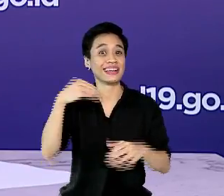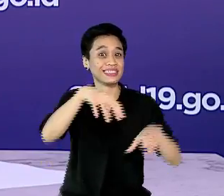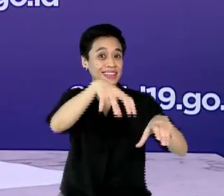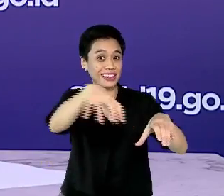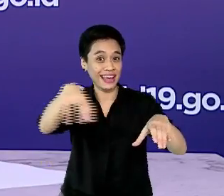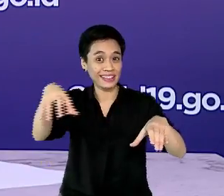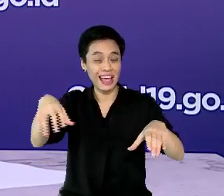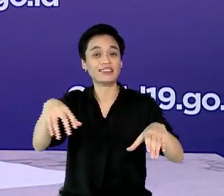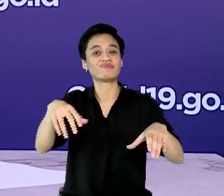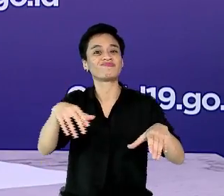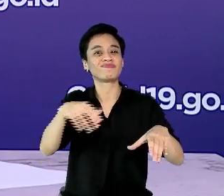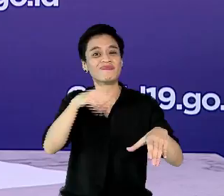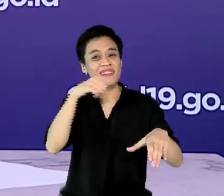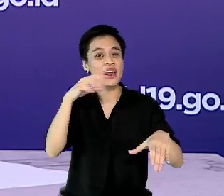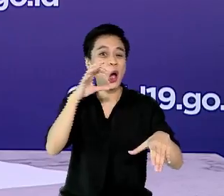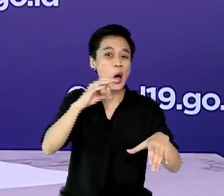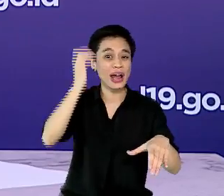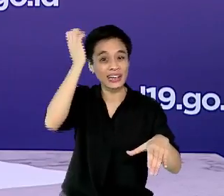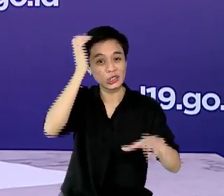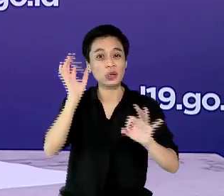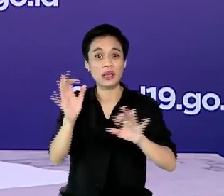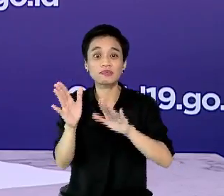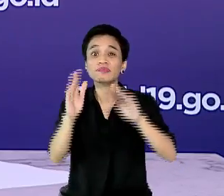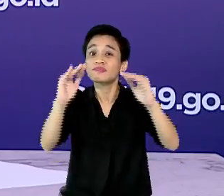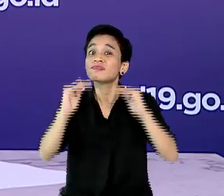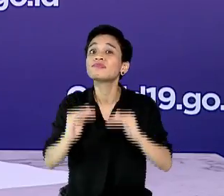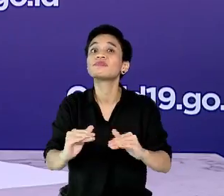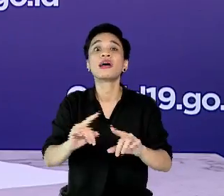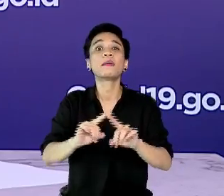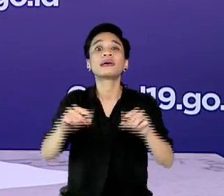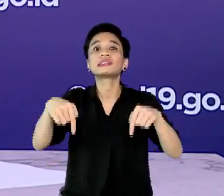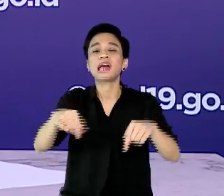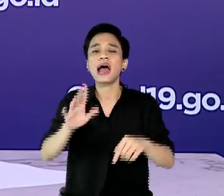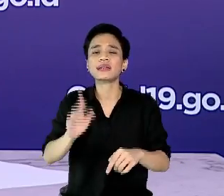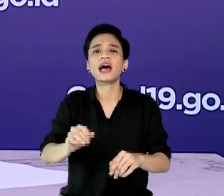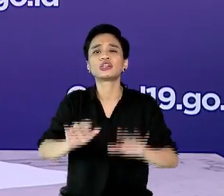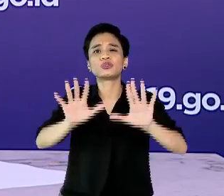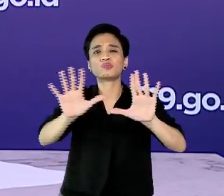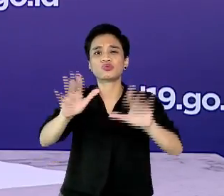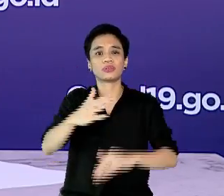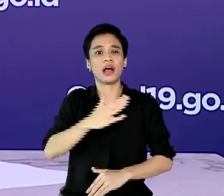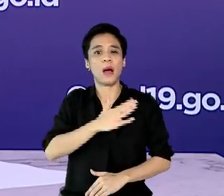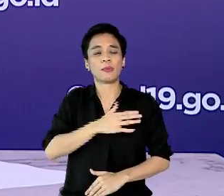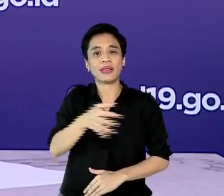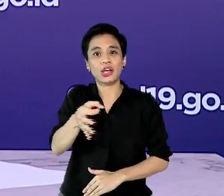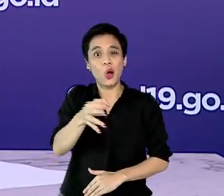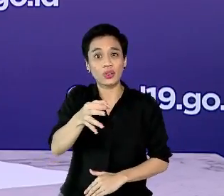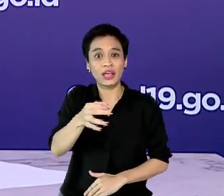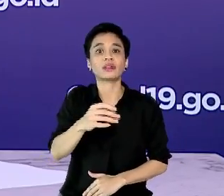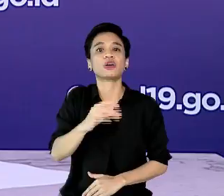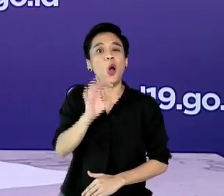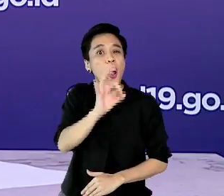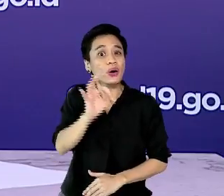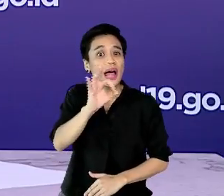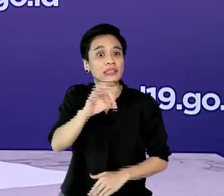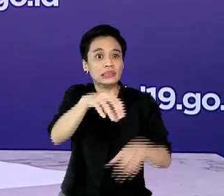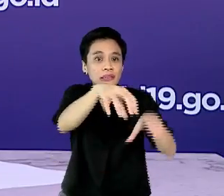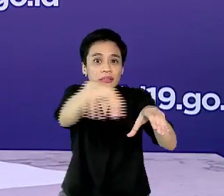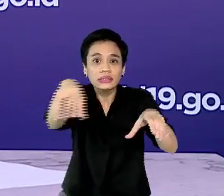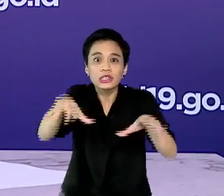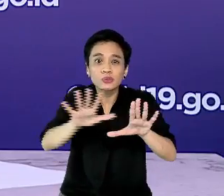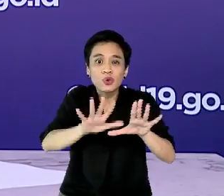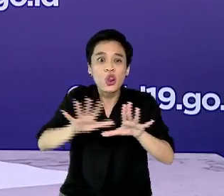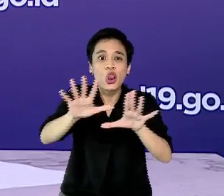saya perlu menyampaikan alarm sedini mungkin bagi 10 kabupaten kota di zona oranye yang skornya